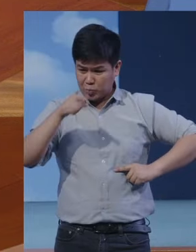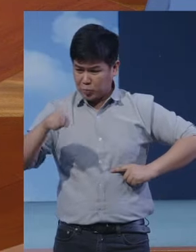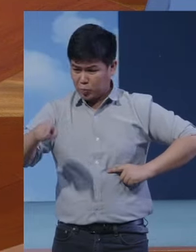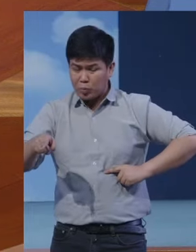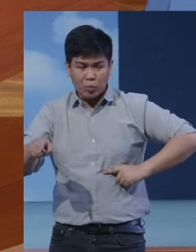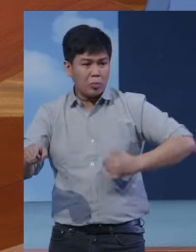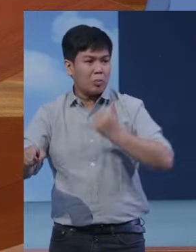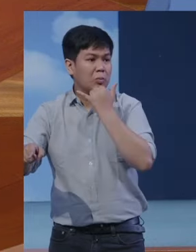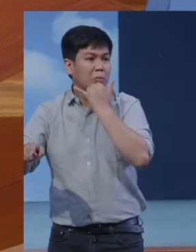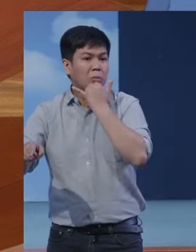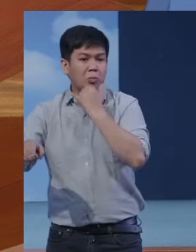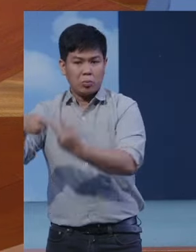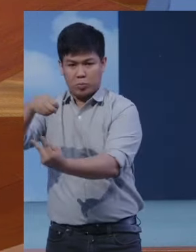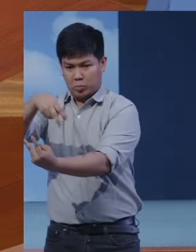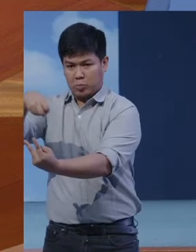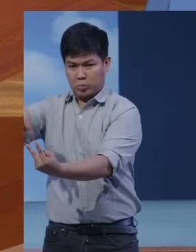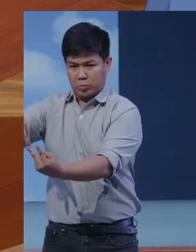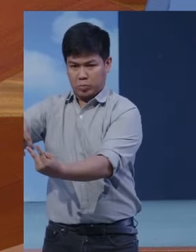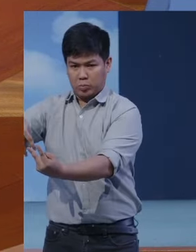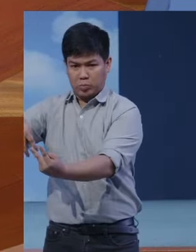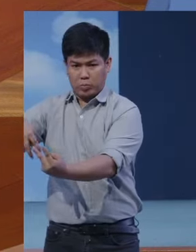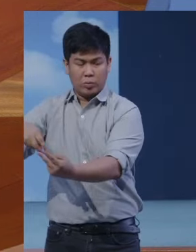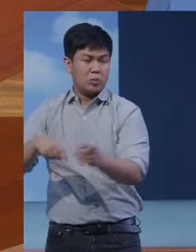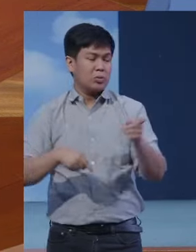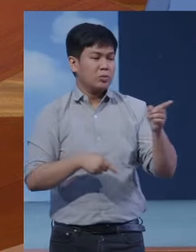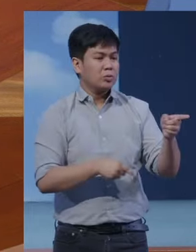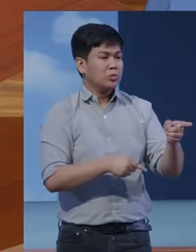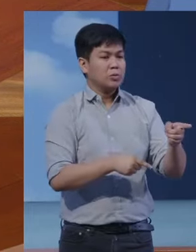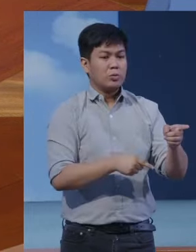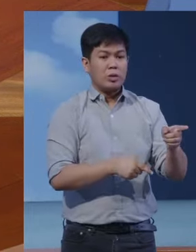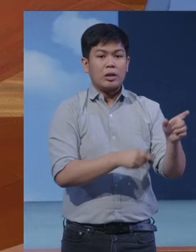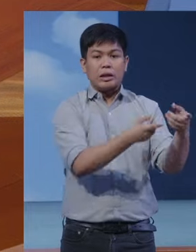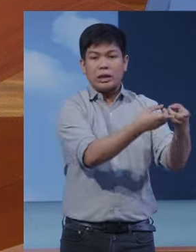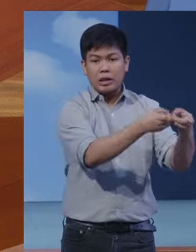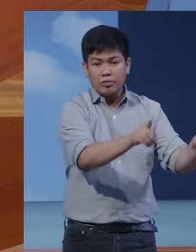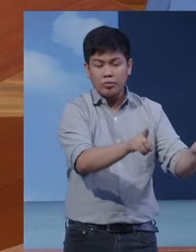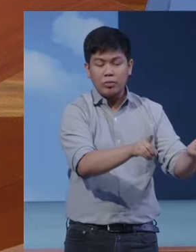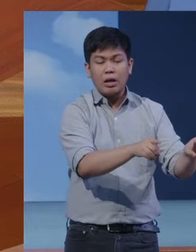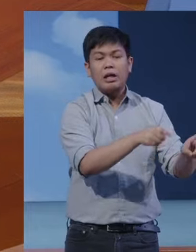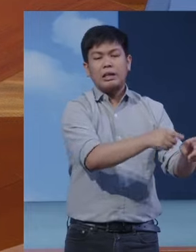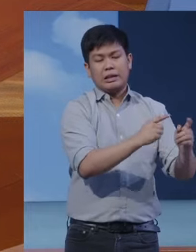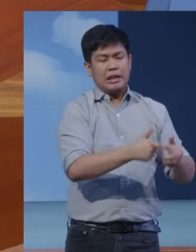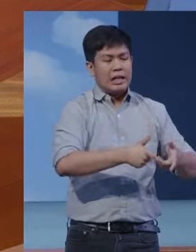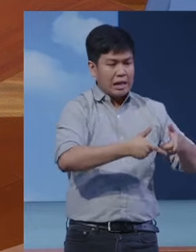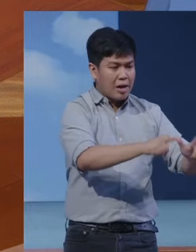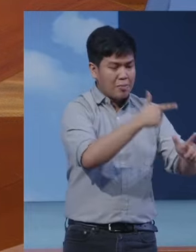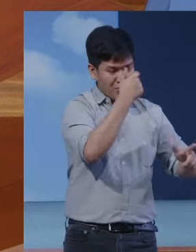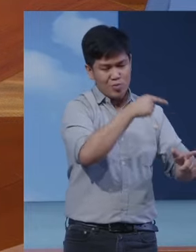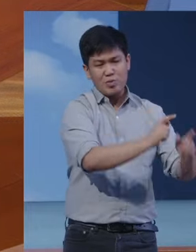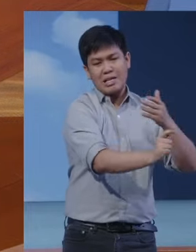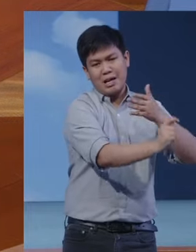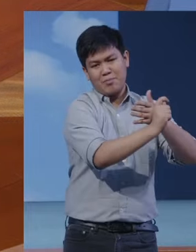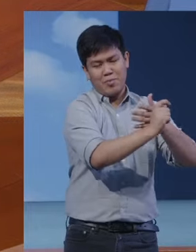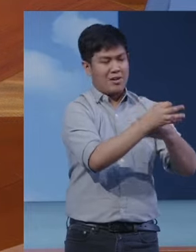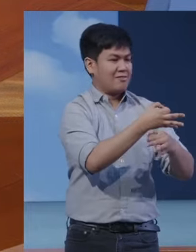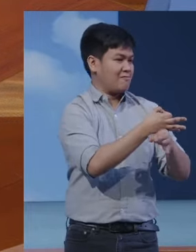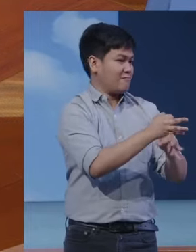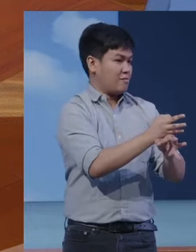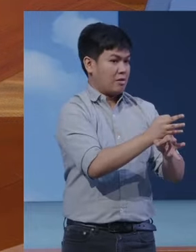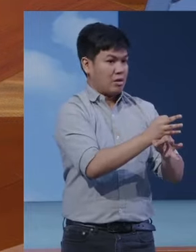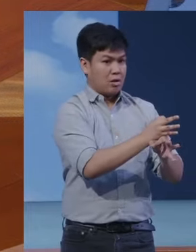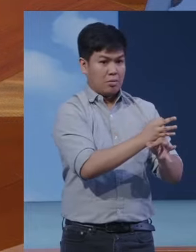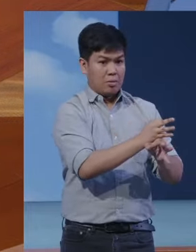o permanenteng paglisan ng kanyang asawa ang atin pong pag-uusapan ay hindi niyo dapat